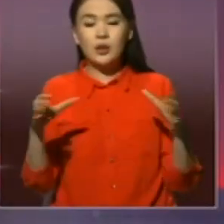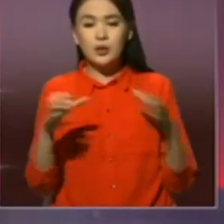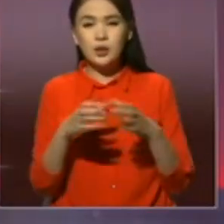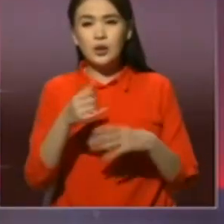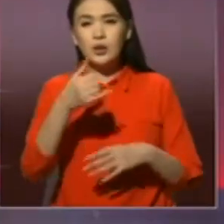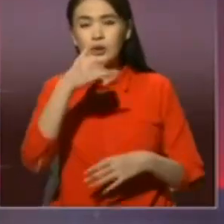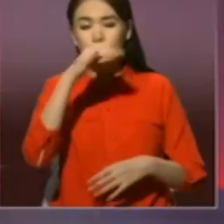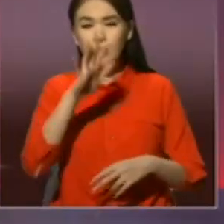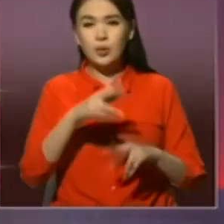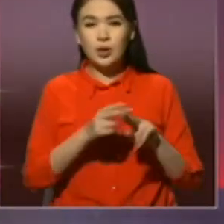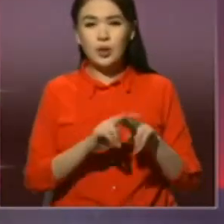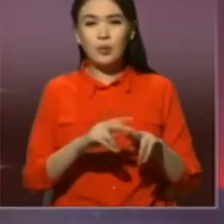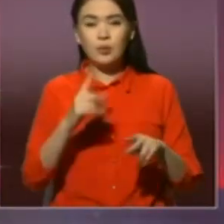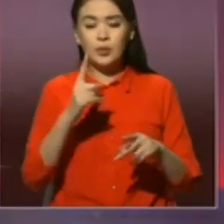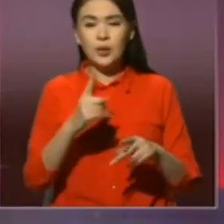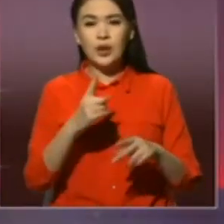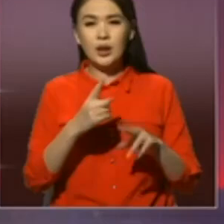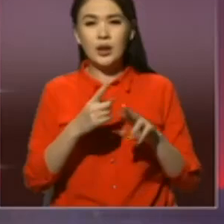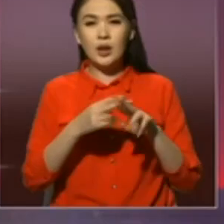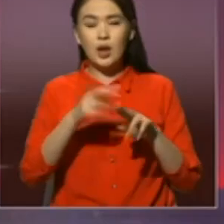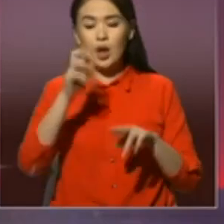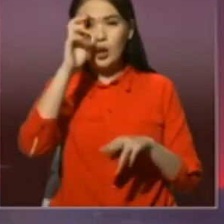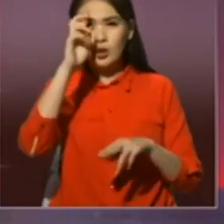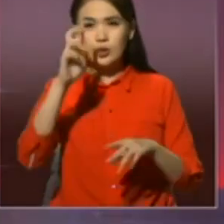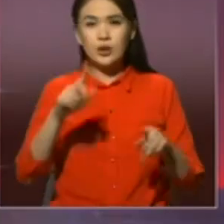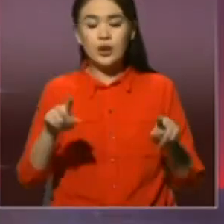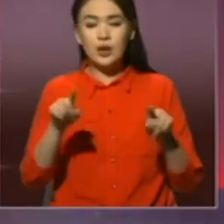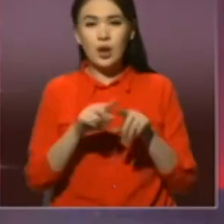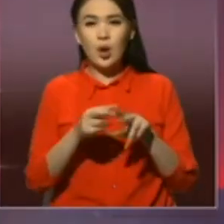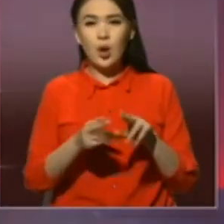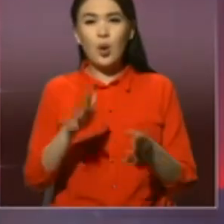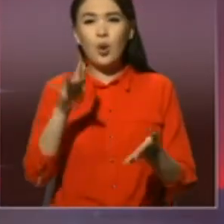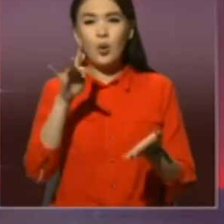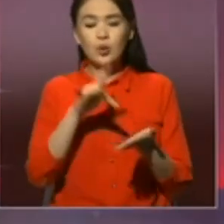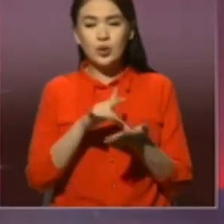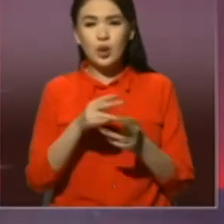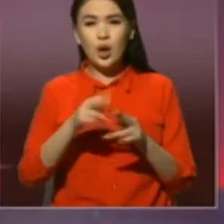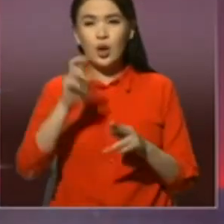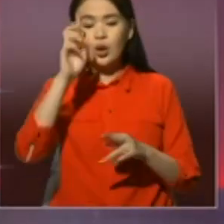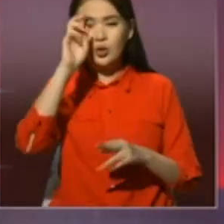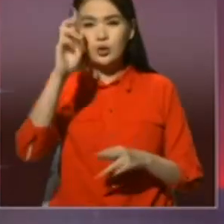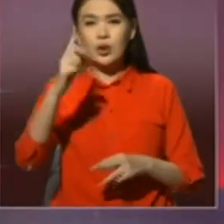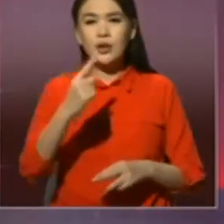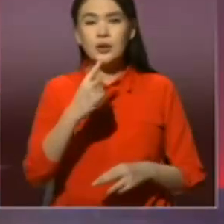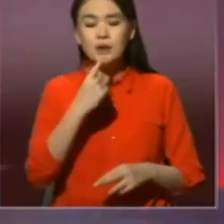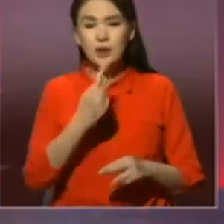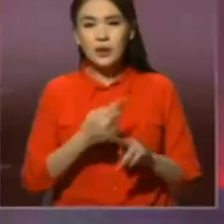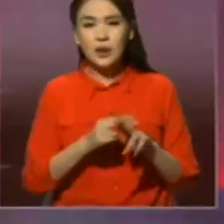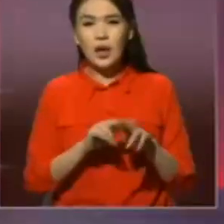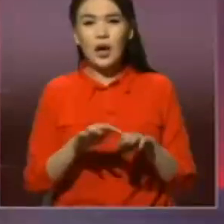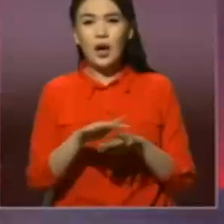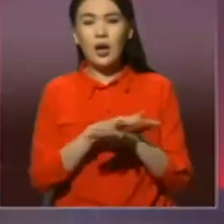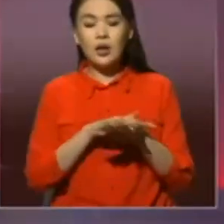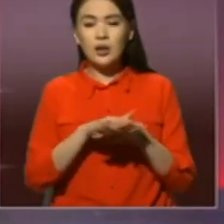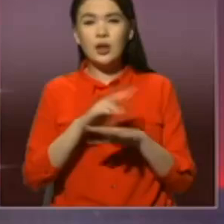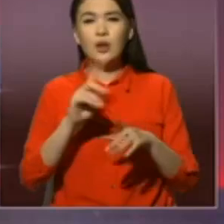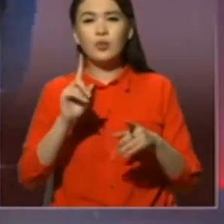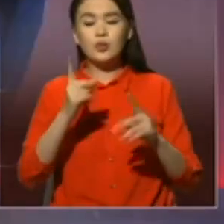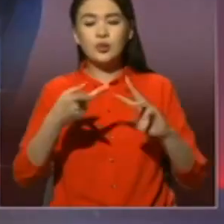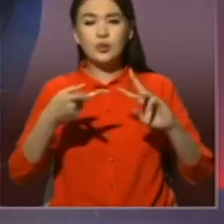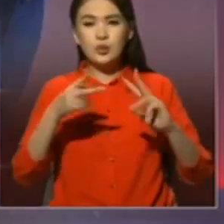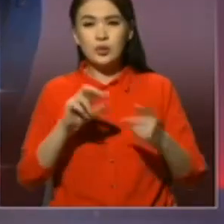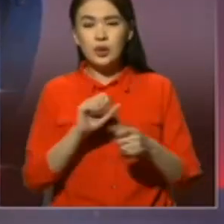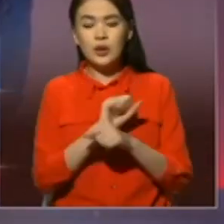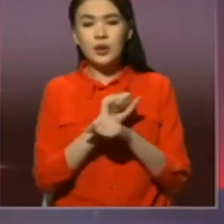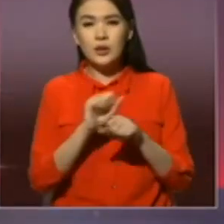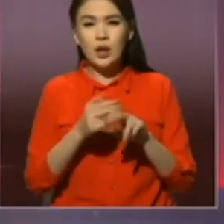болашақта бір тұтас ел, мемлекет ретінде ортақ бір мемлекеттік тілді шын мәнісінде халықтық тілге айналдырмасқа? Міне,